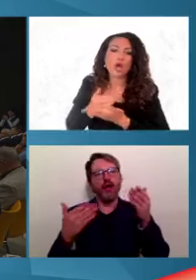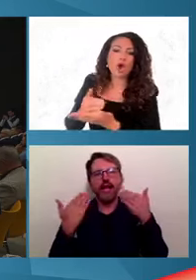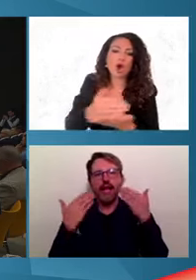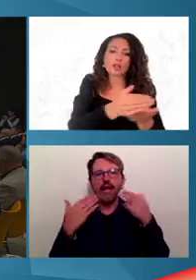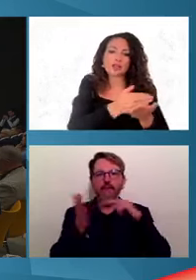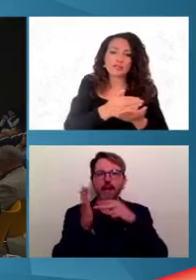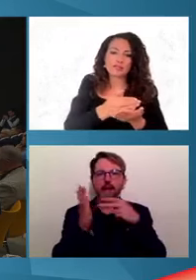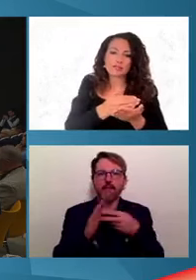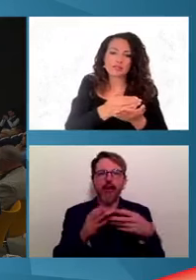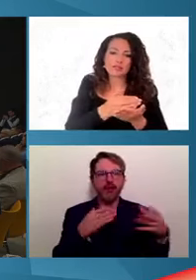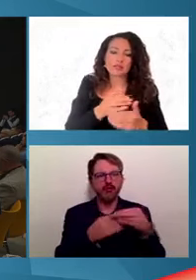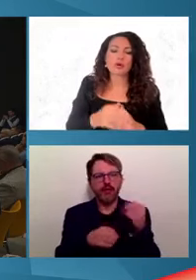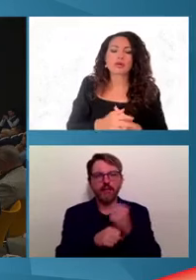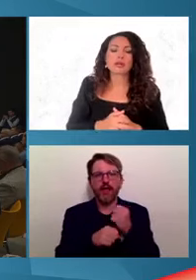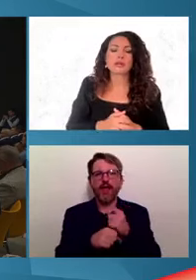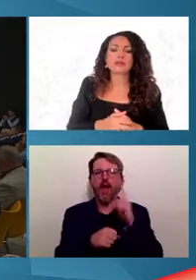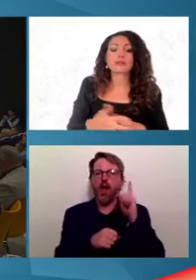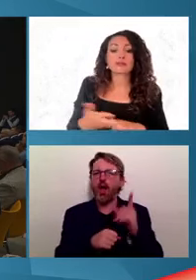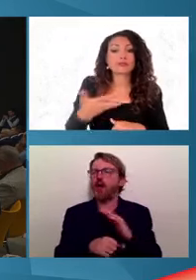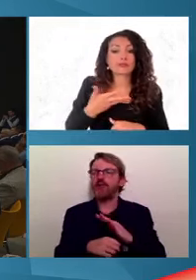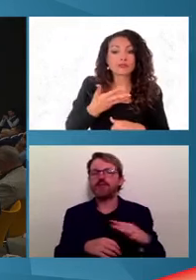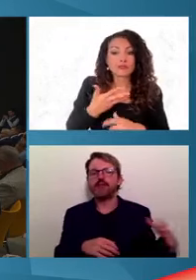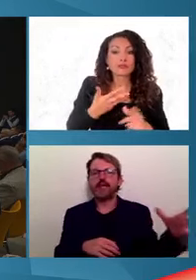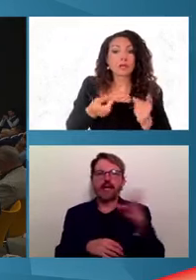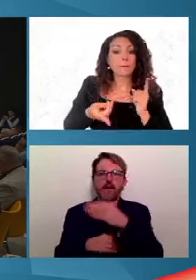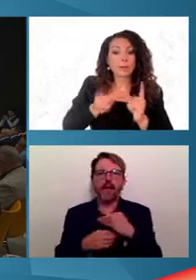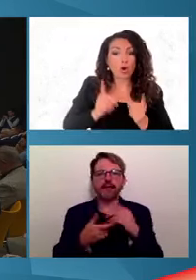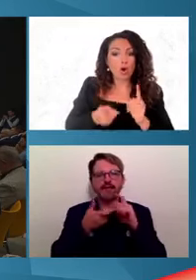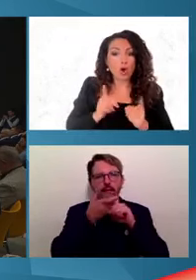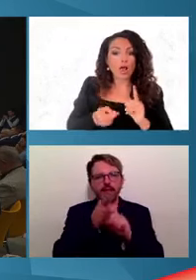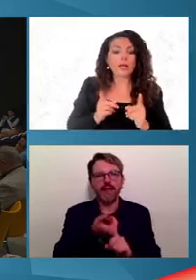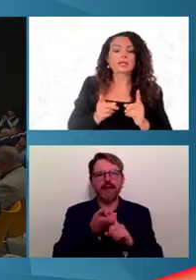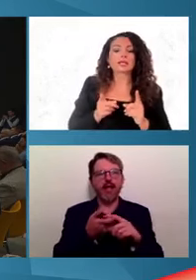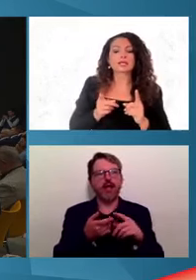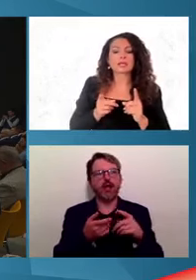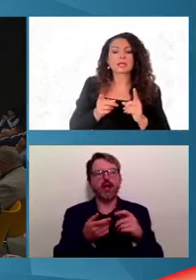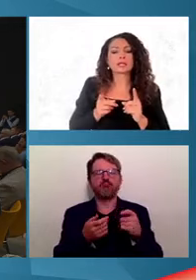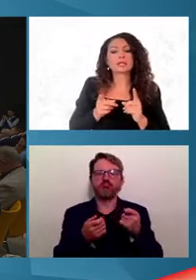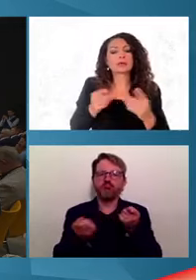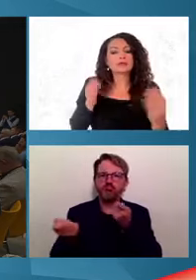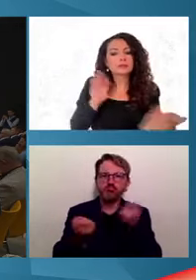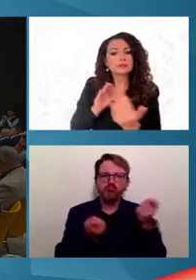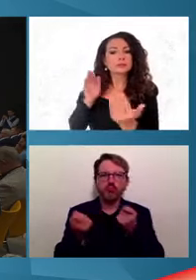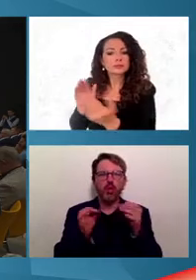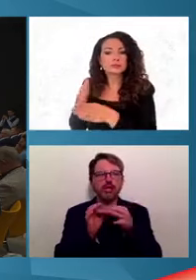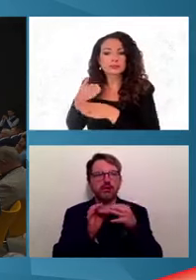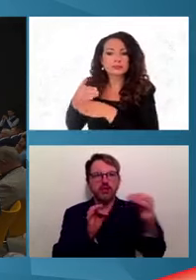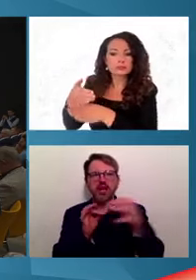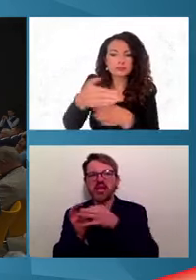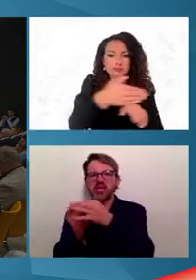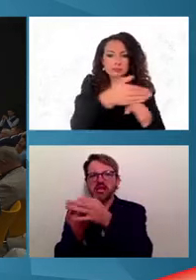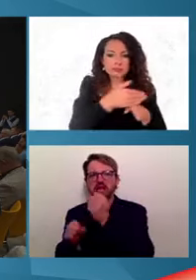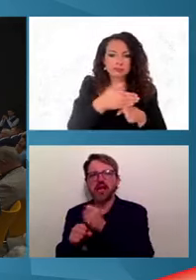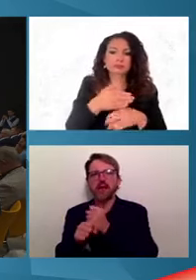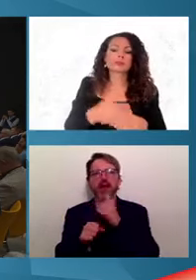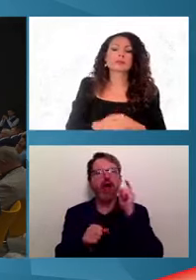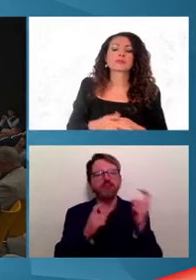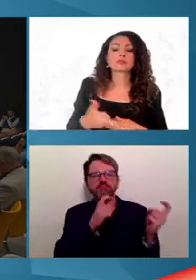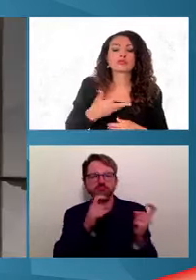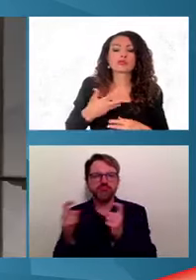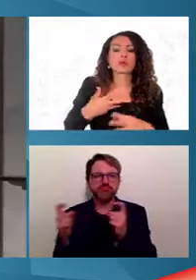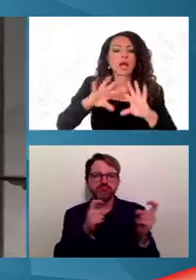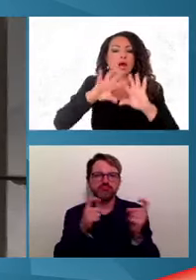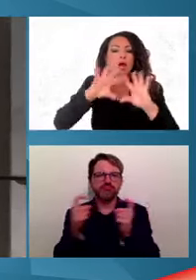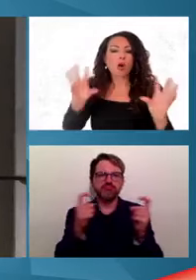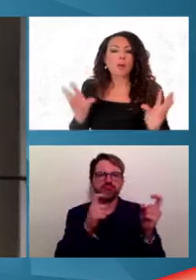all'insegna della condivisione. Sono state fatte delle linee politiche, ci siamo confrontati con la cittadinanza, 2800 osservazioni sono arrivate, sono